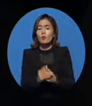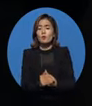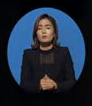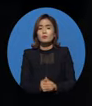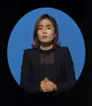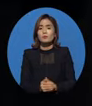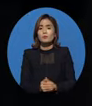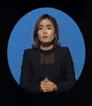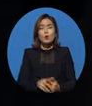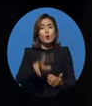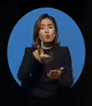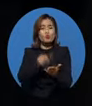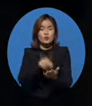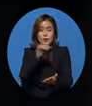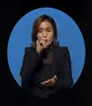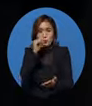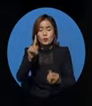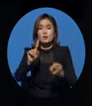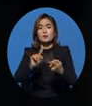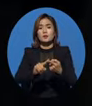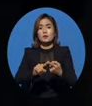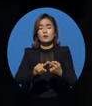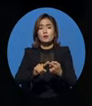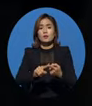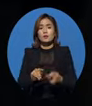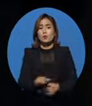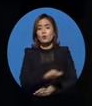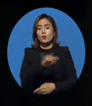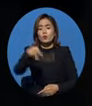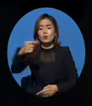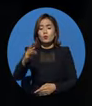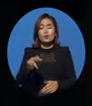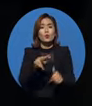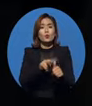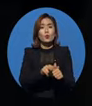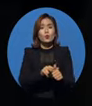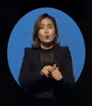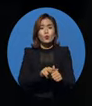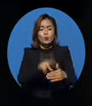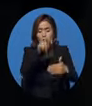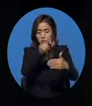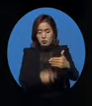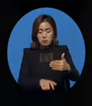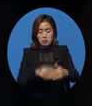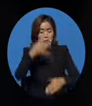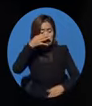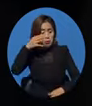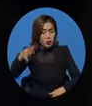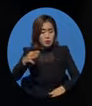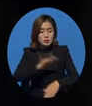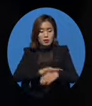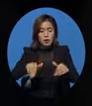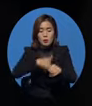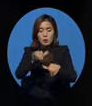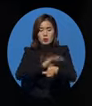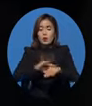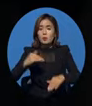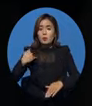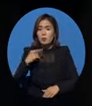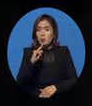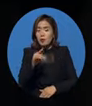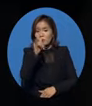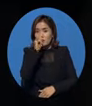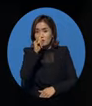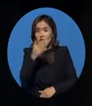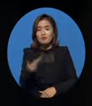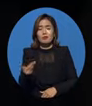것들이 문제가 됐고 그것에 대해서 우리 송영길 후보는 기사를 잘 안 봤다 전후 좌우를 잘 모른다 이렇게 자꾸 얘기 하시는데